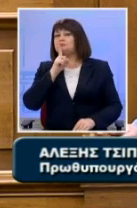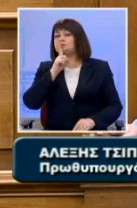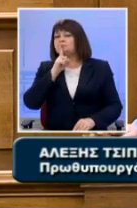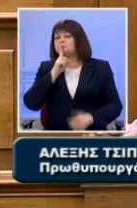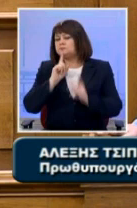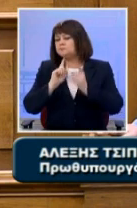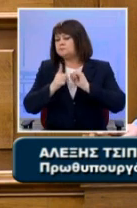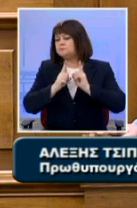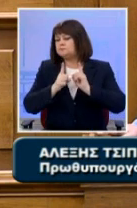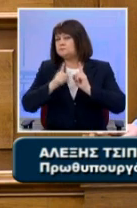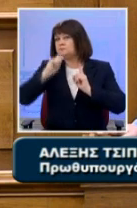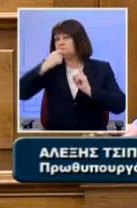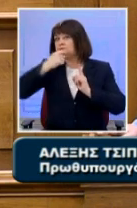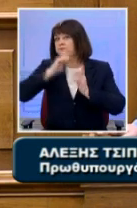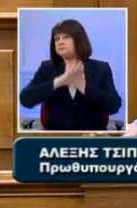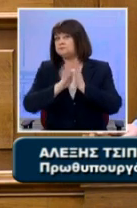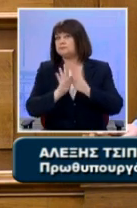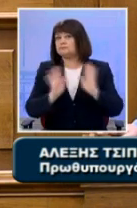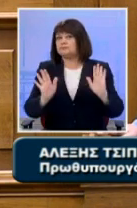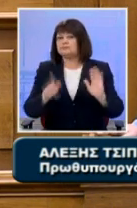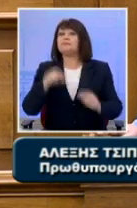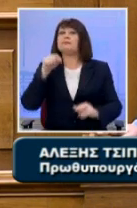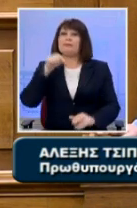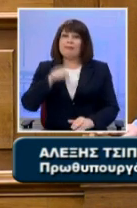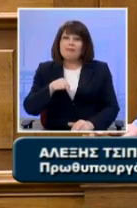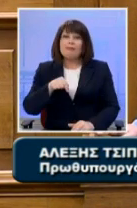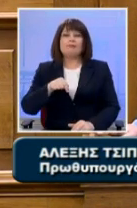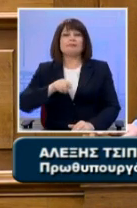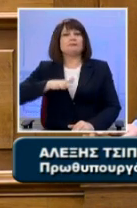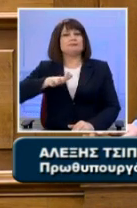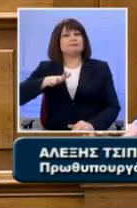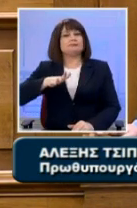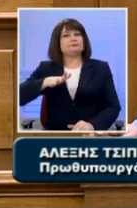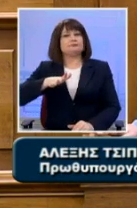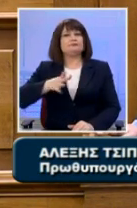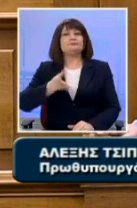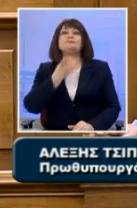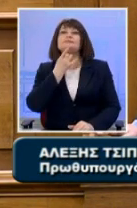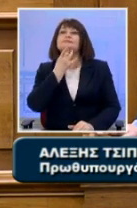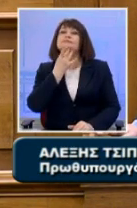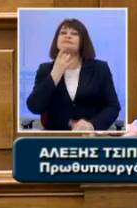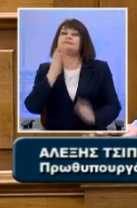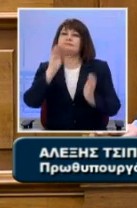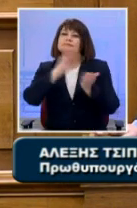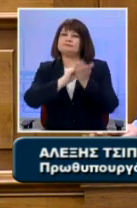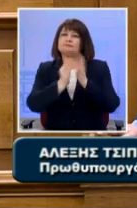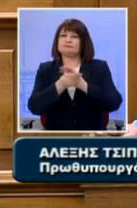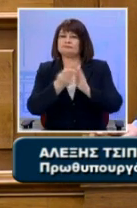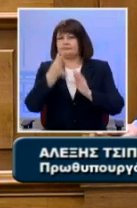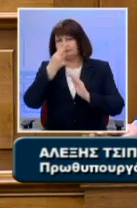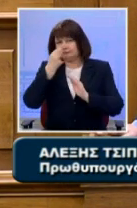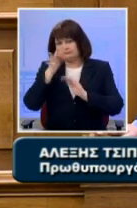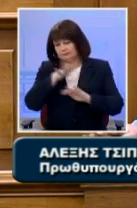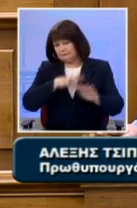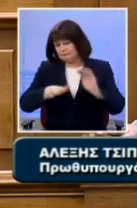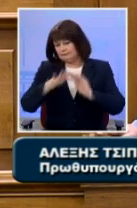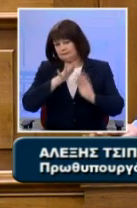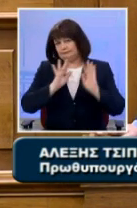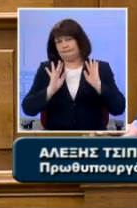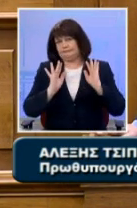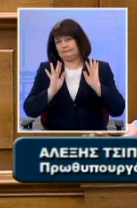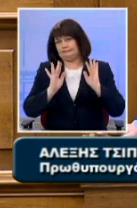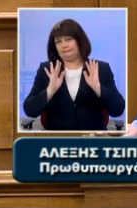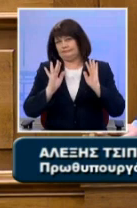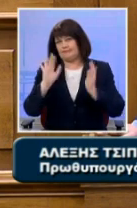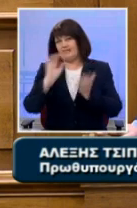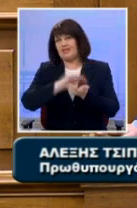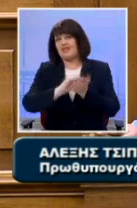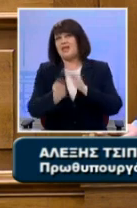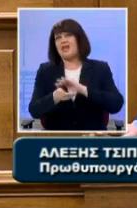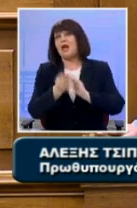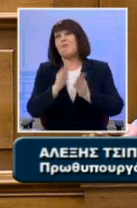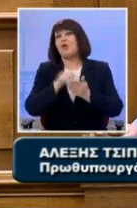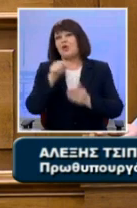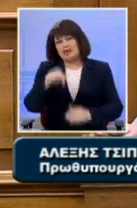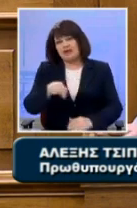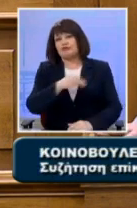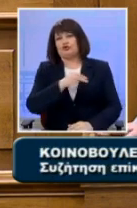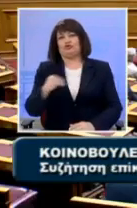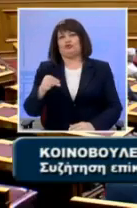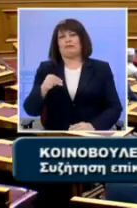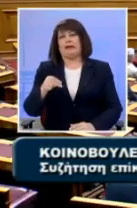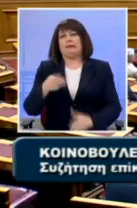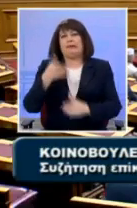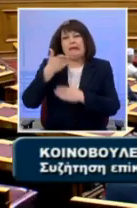Εκεί είναι που παράγεται και αναπαράγεται η πιο σκληρή σχέση διαπλοκής. Εκεί είναι ο ορισμός της διαπλοκής.